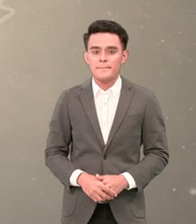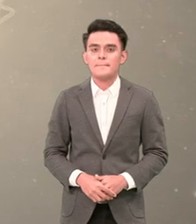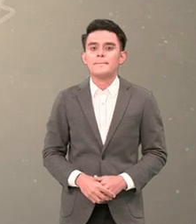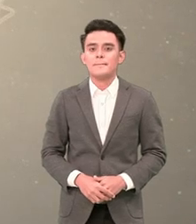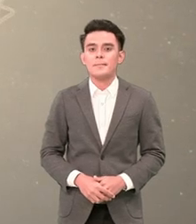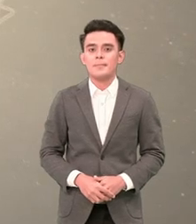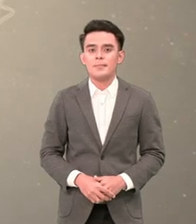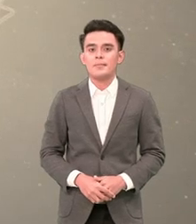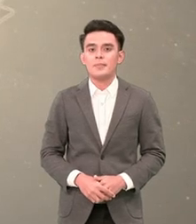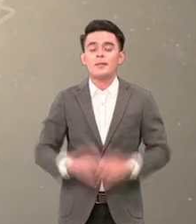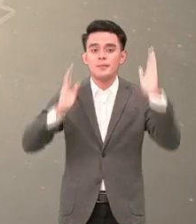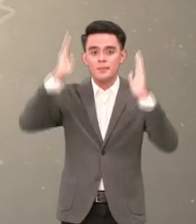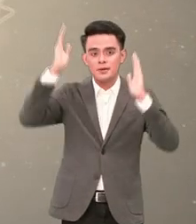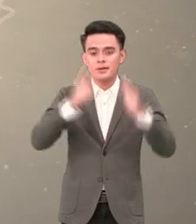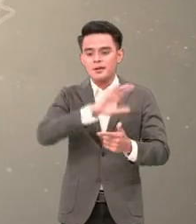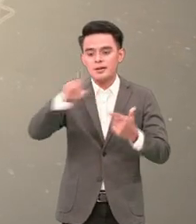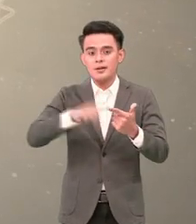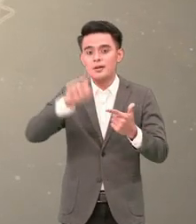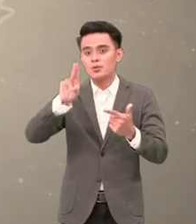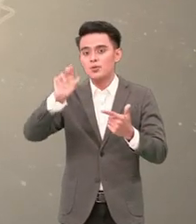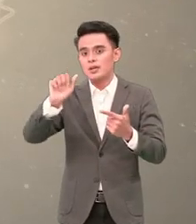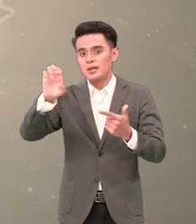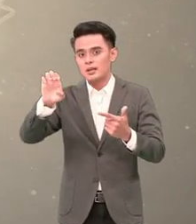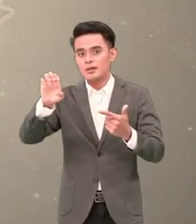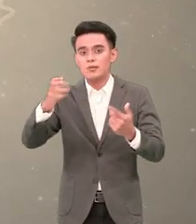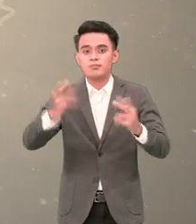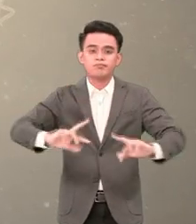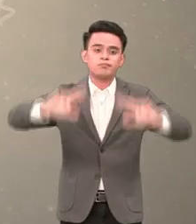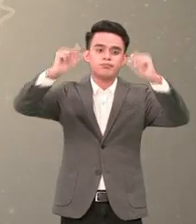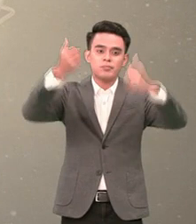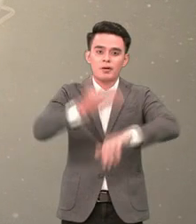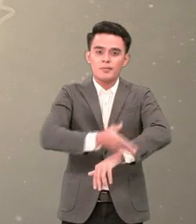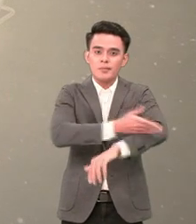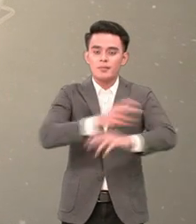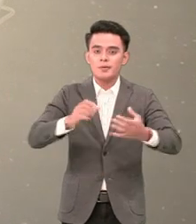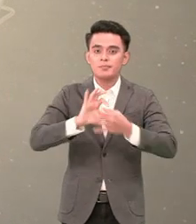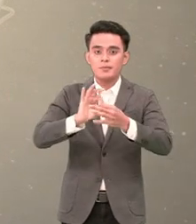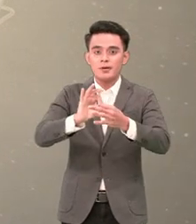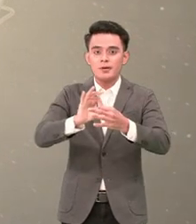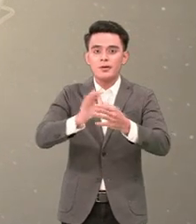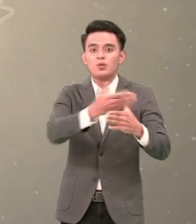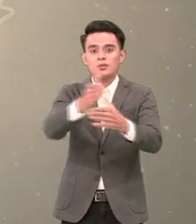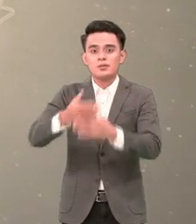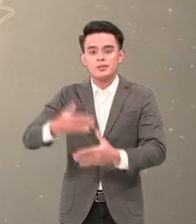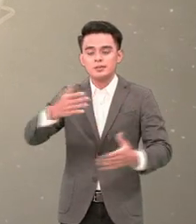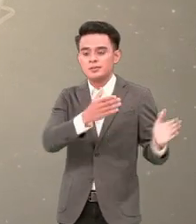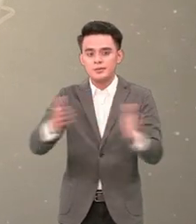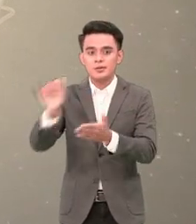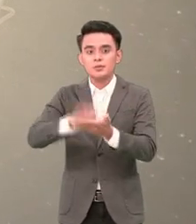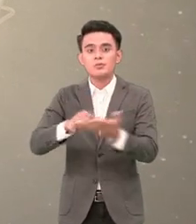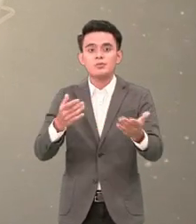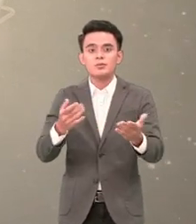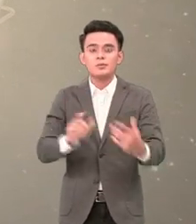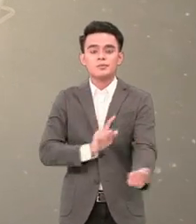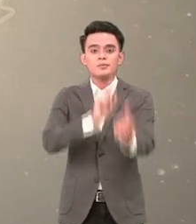hubungan antara Indonesia dan Amerika Arab bersatu UI diper tingkatkan kepada perkongsian strategic peristirahatan itu dicapai menurut